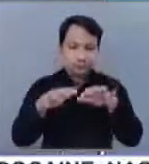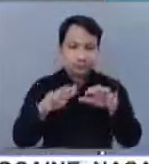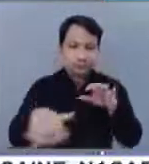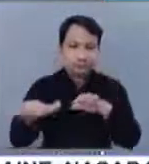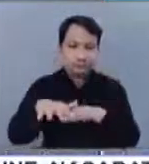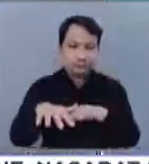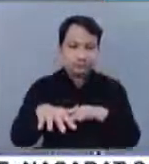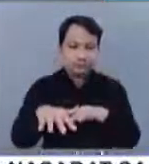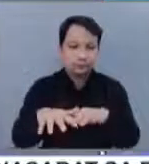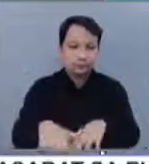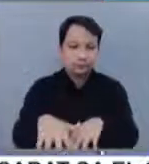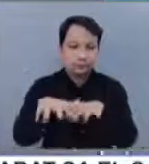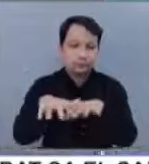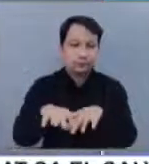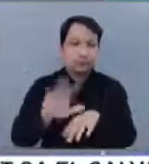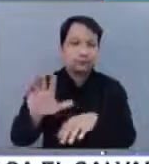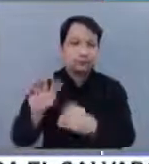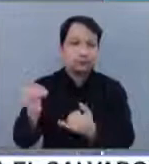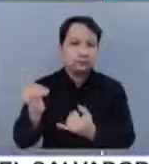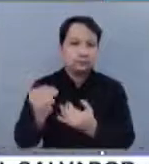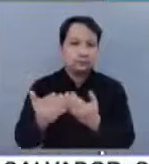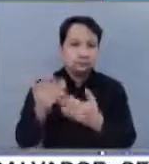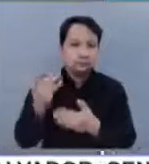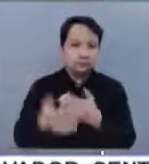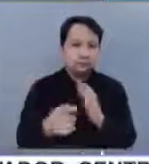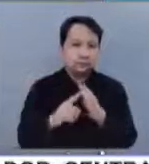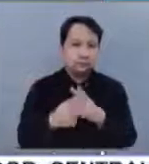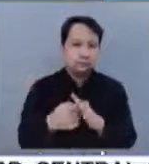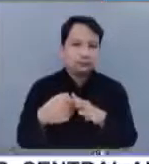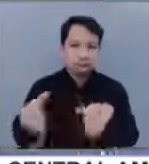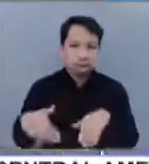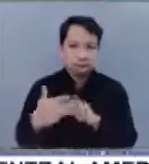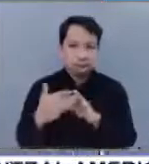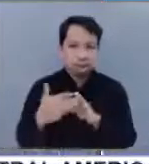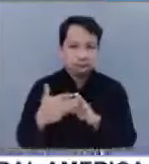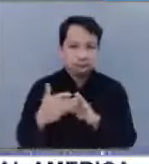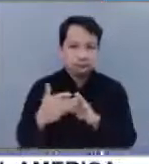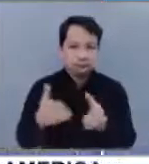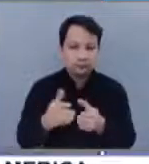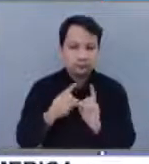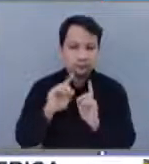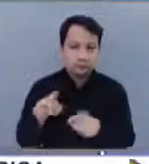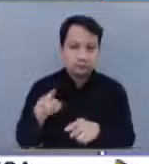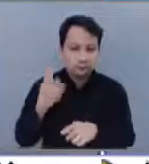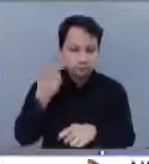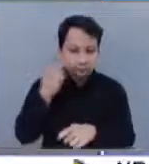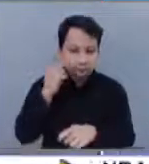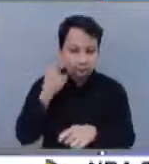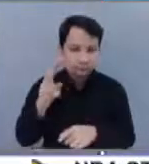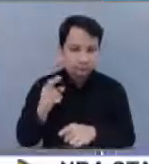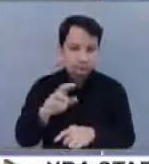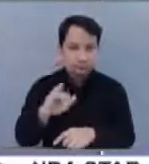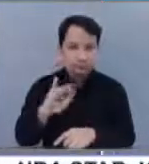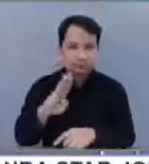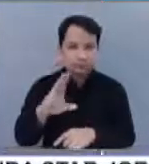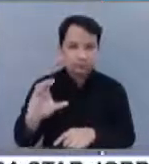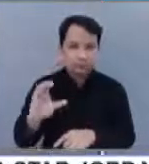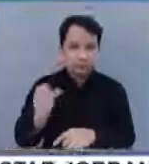pagbaha, lalo na sa ngayon nagsisimula na ang face-to-face classes. May report si Kurt Mustaza ng IBC News. Rise and shine,